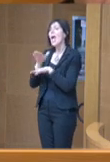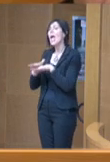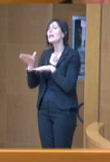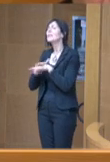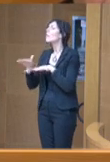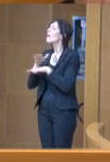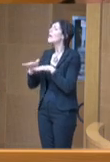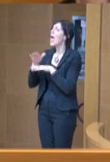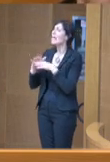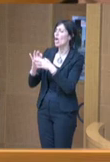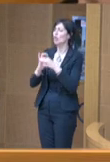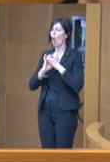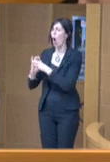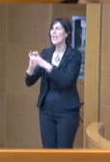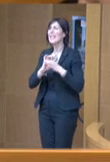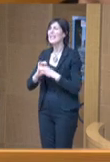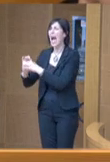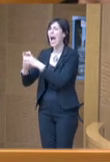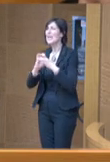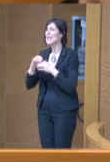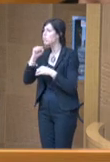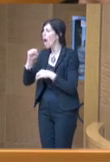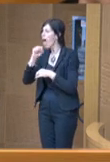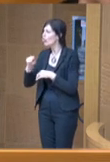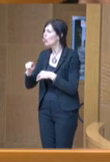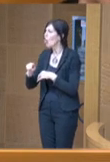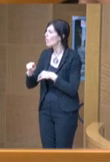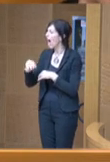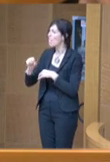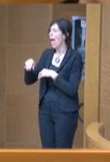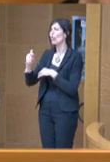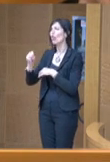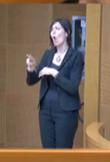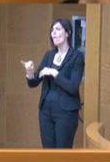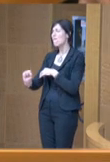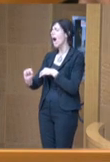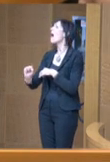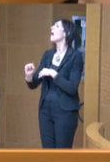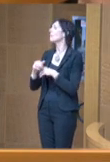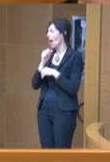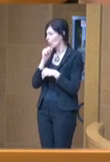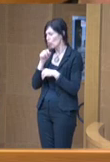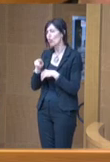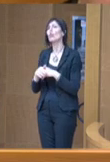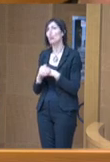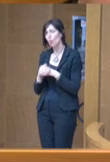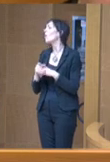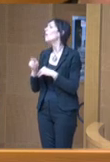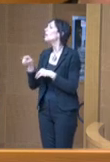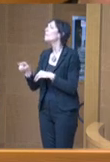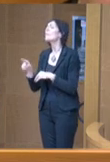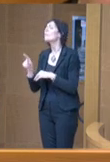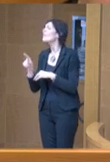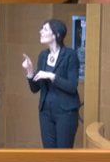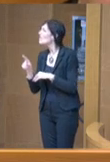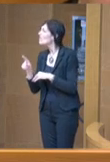a Mantova, che ha istituito l'ECOS, l'educatore della comunità scolastica. L'ECOS, l'educatore della comunità